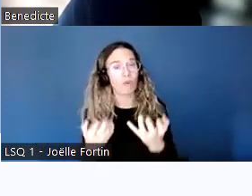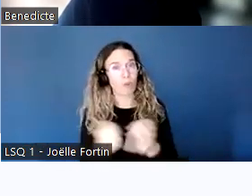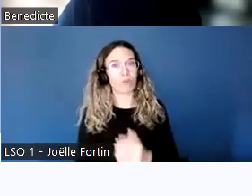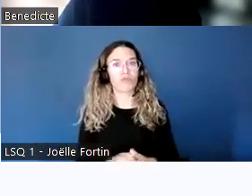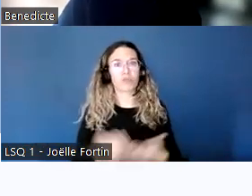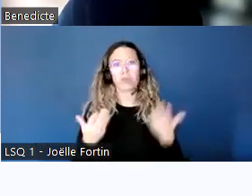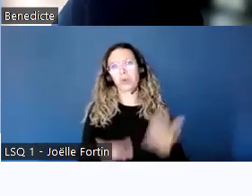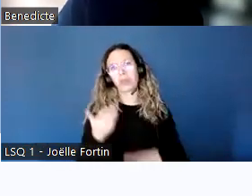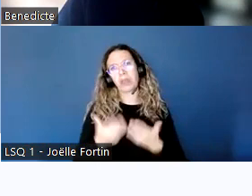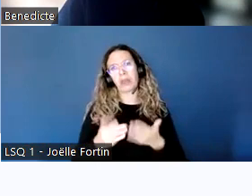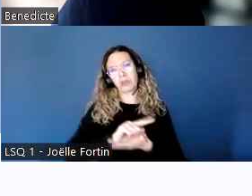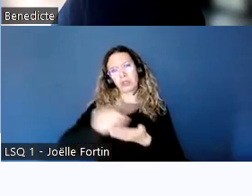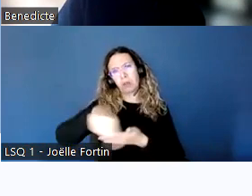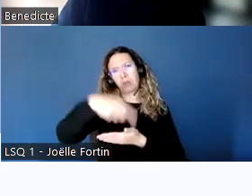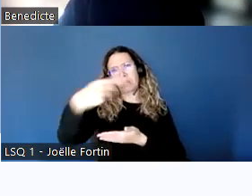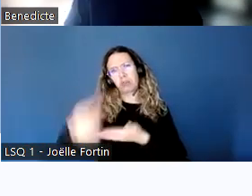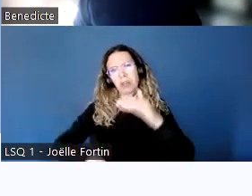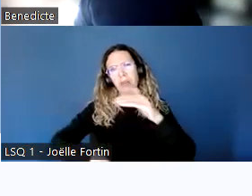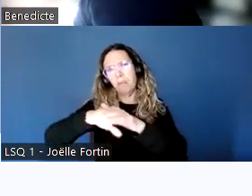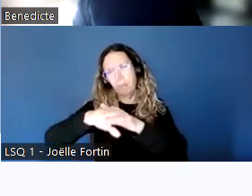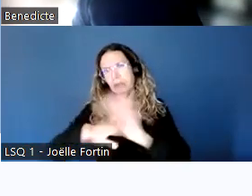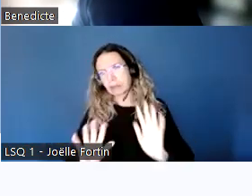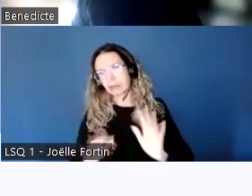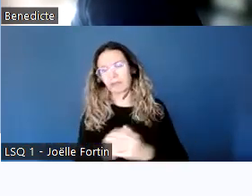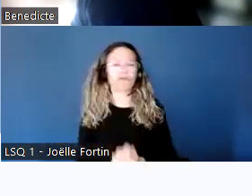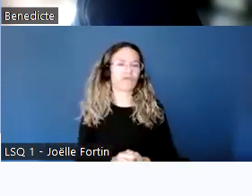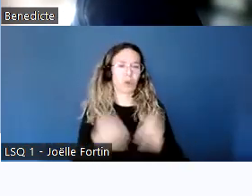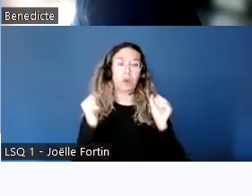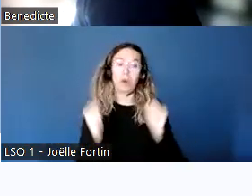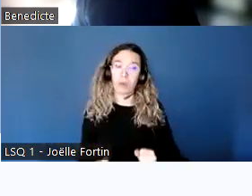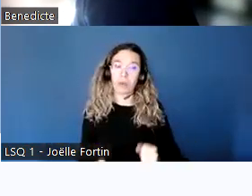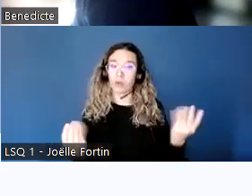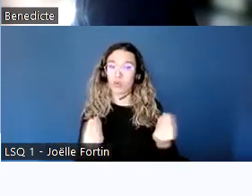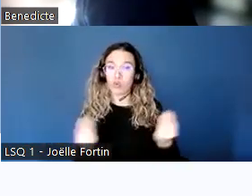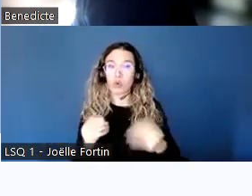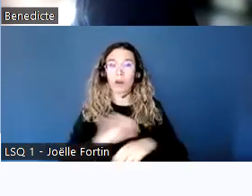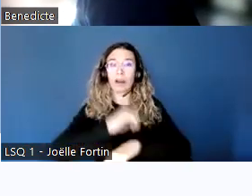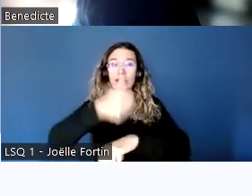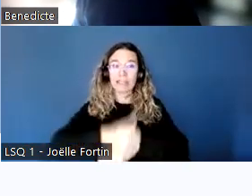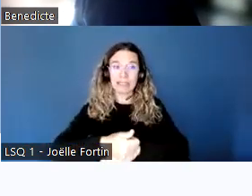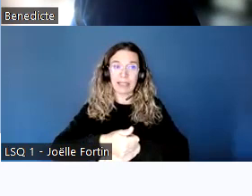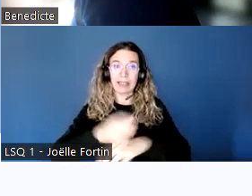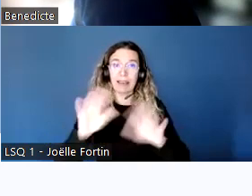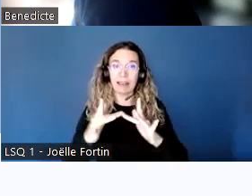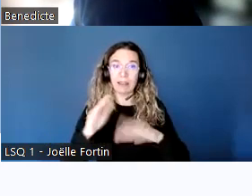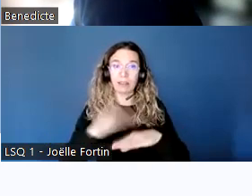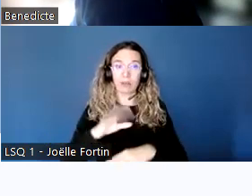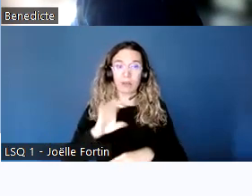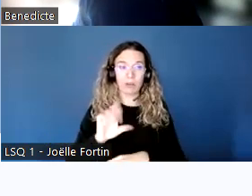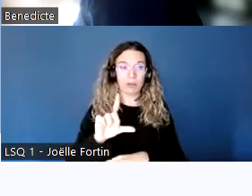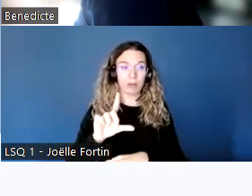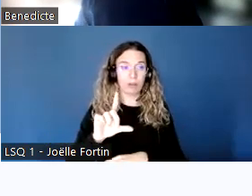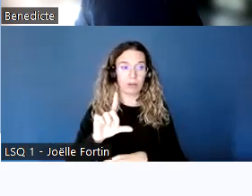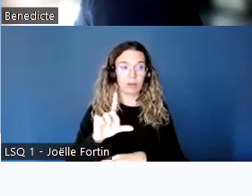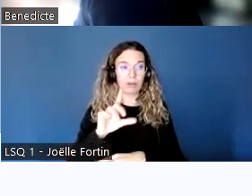idéalement d'ici le début de la semaine prochaine au plus tard. Donc, vous pouvez retrouver l'enregistrement soit sur le site de Elder Abuse Prevention